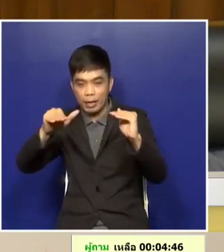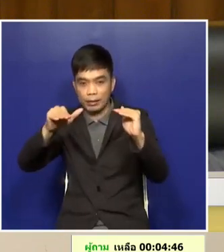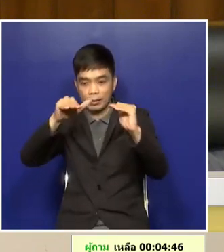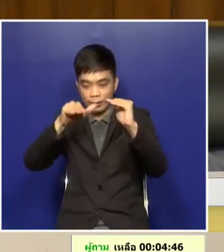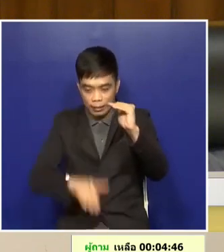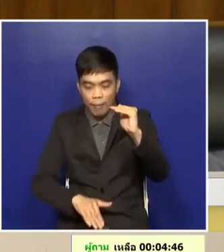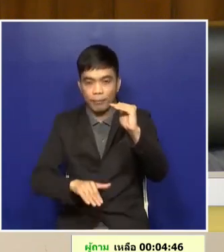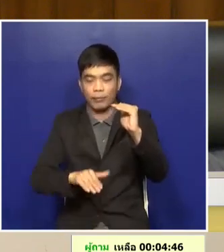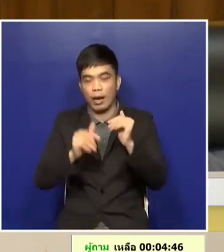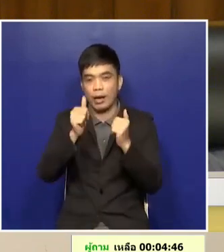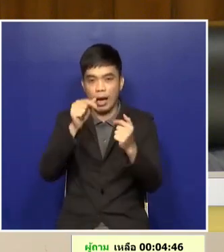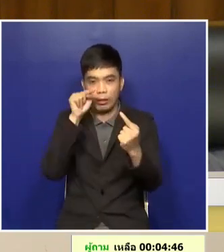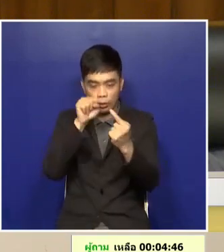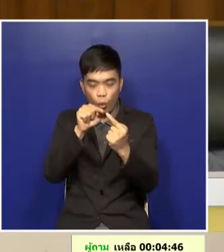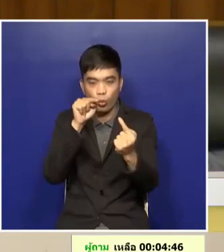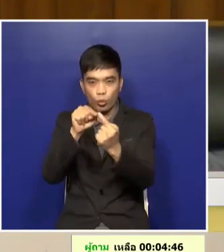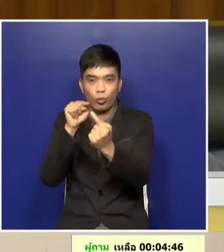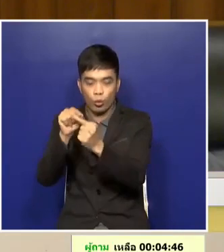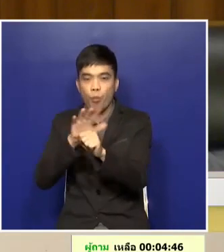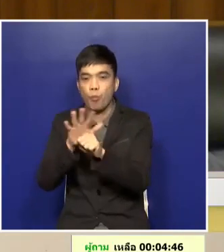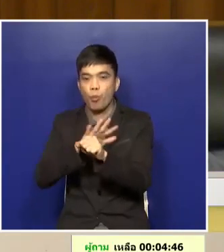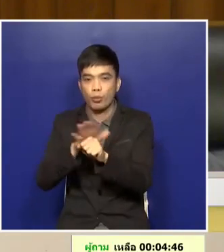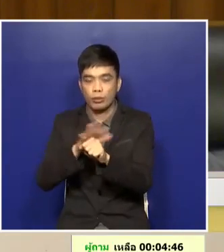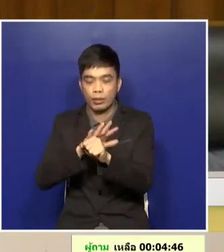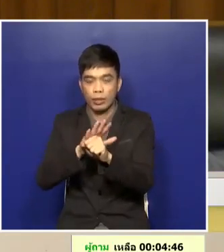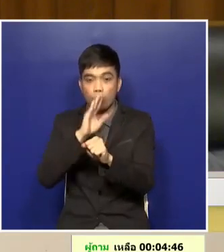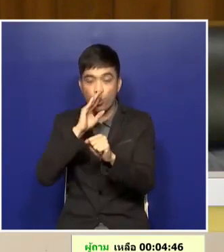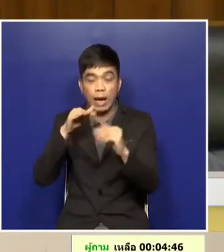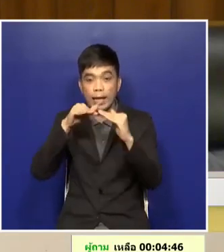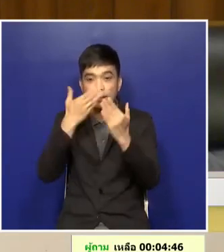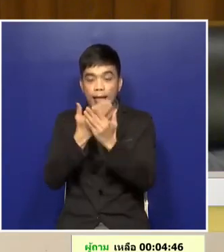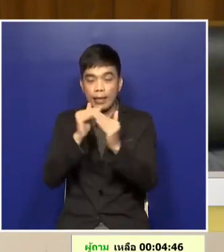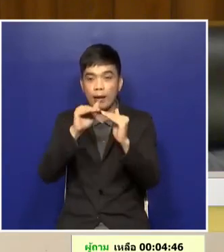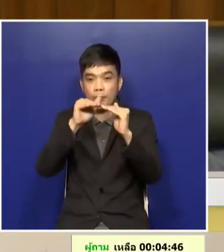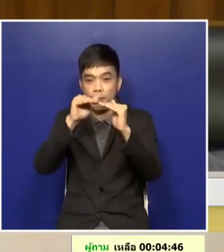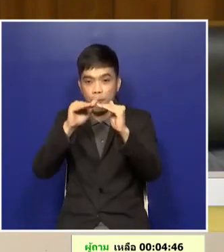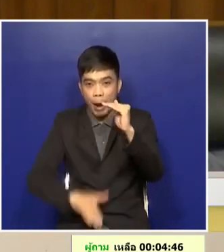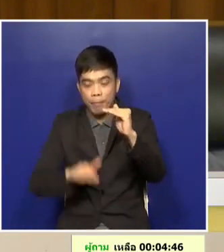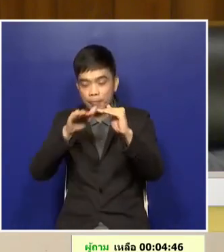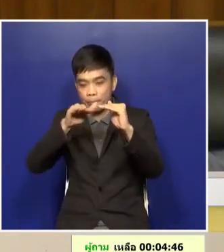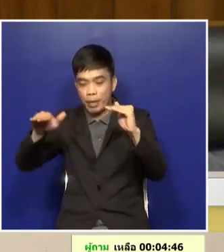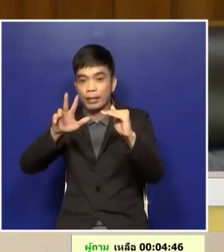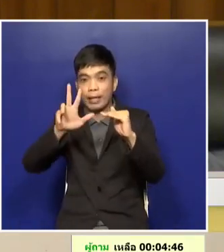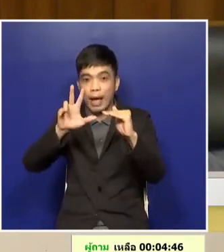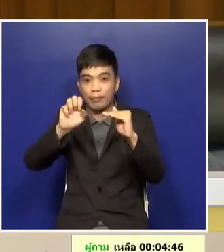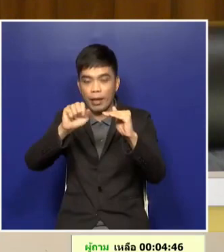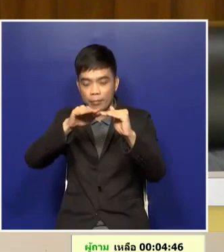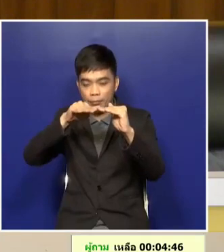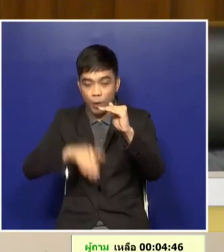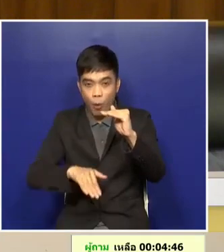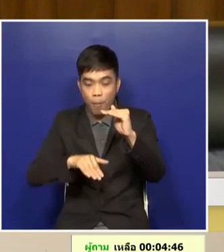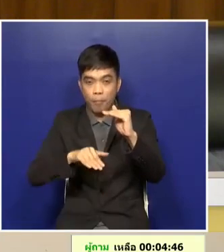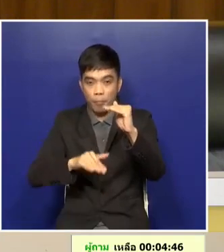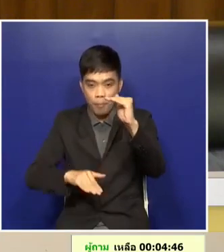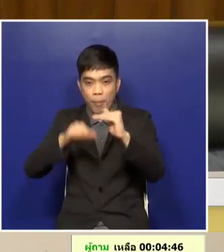เกณฑ์ที่เราคิดว่าเหมาะสมนะครับก็สามารถจะยื่นได้แบบได้ในทันทีนะครับอันนี้ก็มีมาตรการในเรื่องของการ